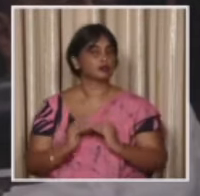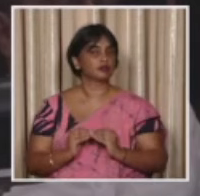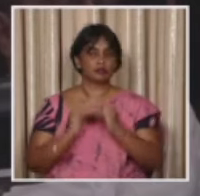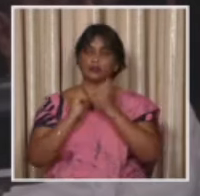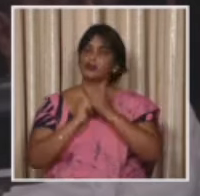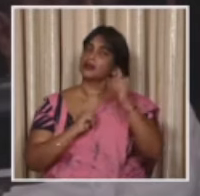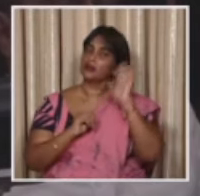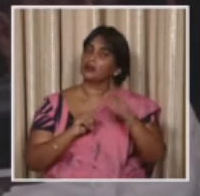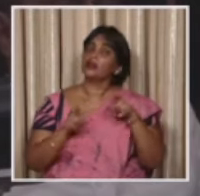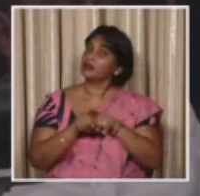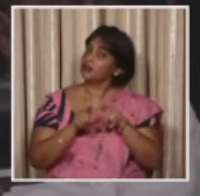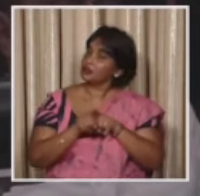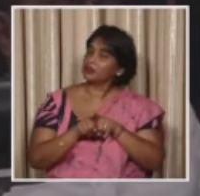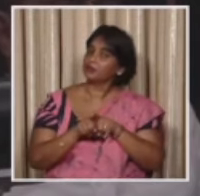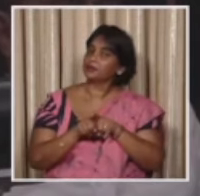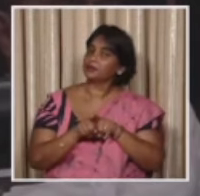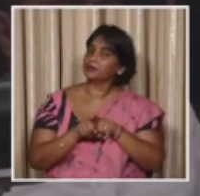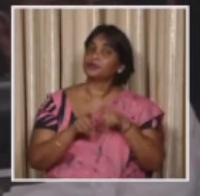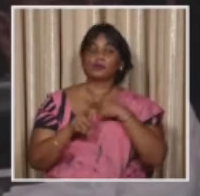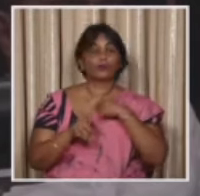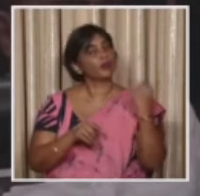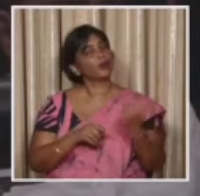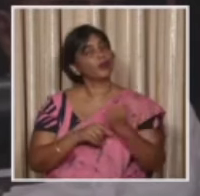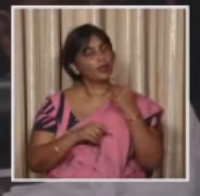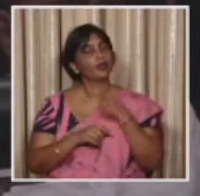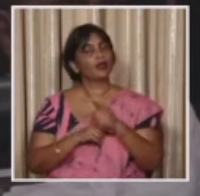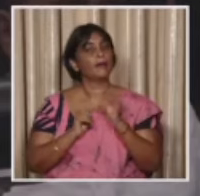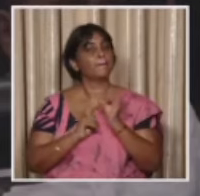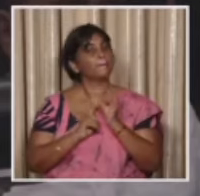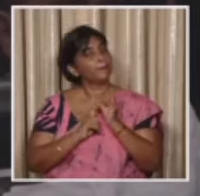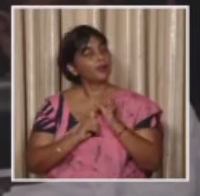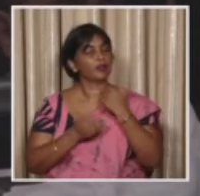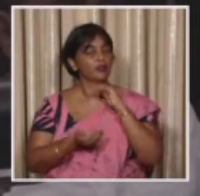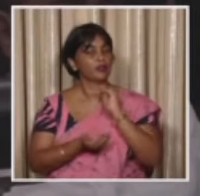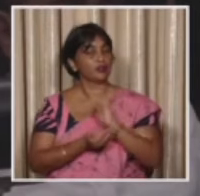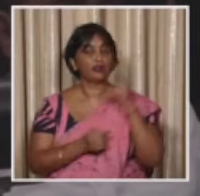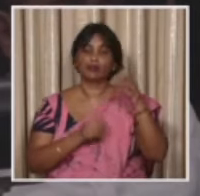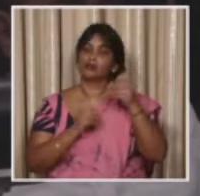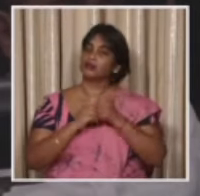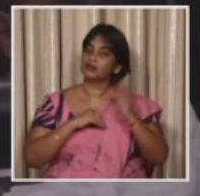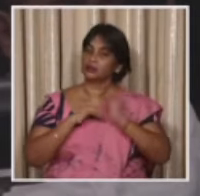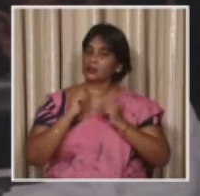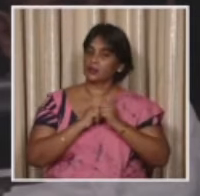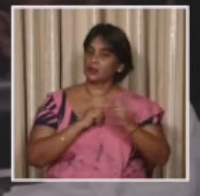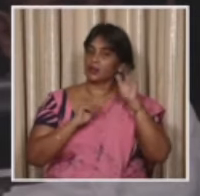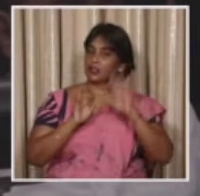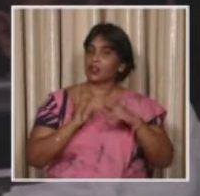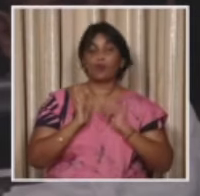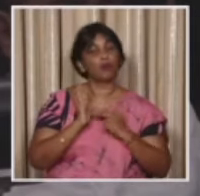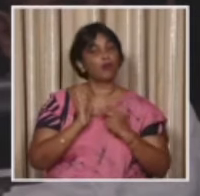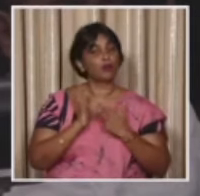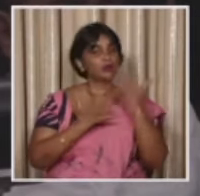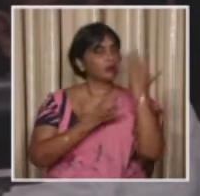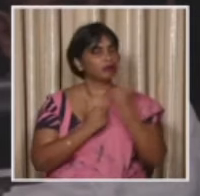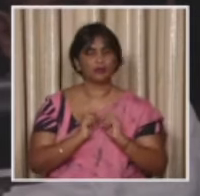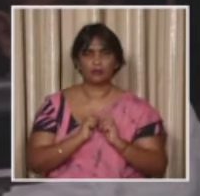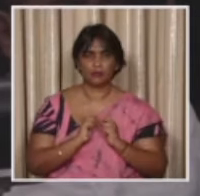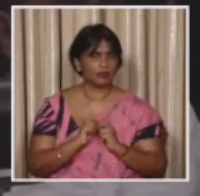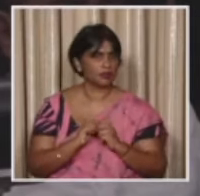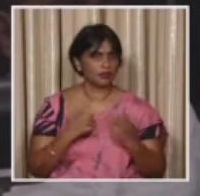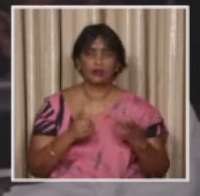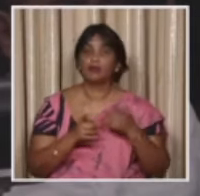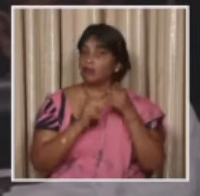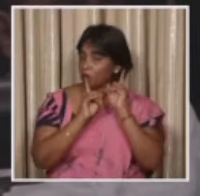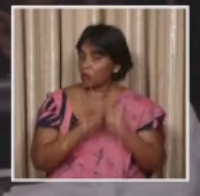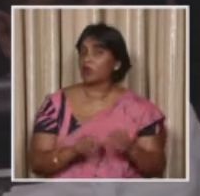වැඩසටහන ක්‍රියාත්මක කරනවා වගේම අලුතෙන් පෞද්ගලික අංශයේ එක එක ක්‍රියාත්මක කරන ව්‍යාපෘති මේ රටාවට කමන්නේ නැහැ. ඒක තමයි